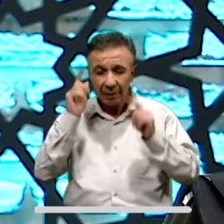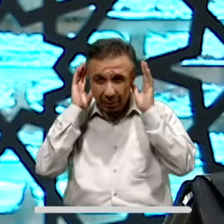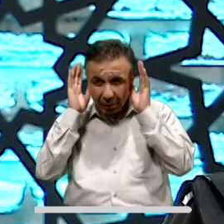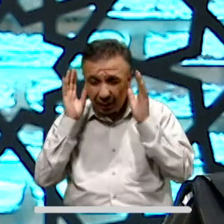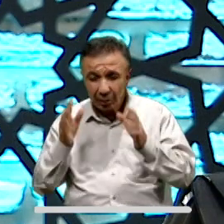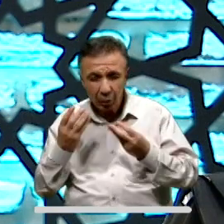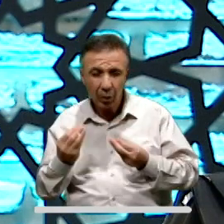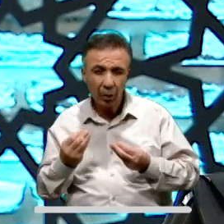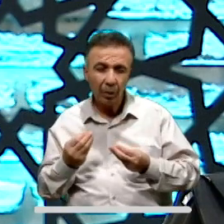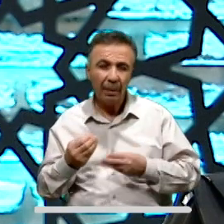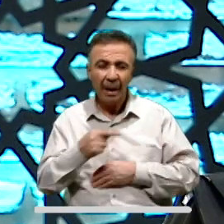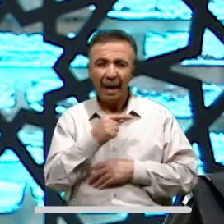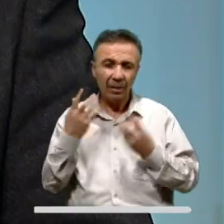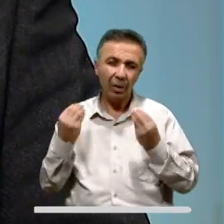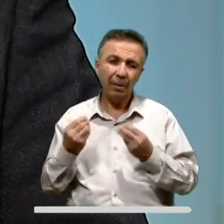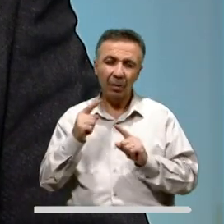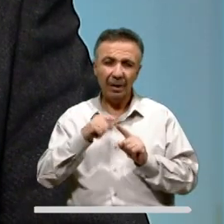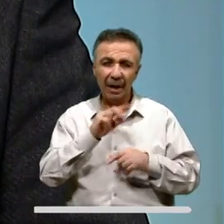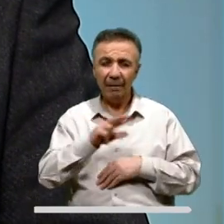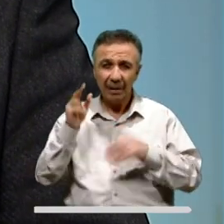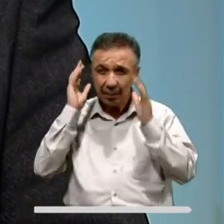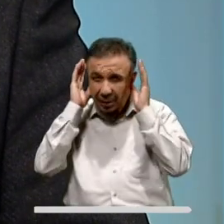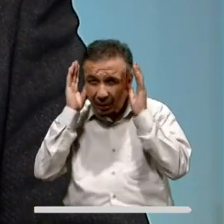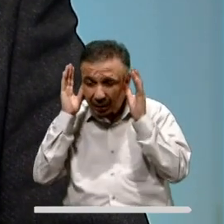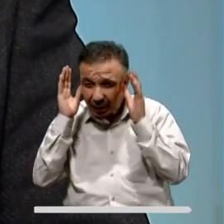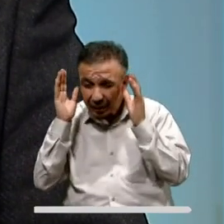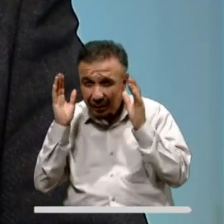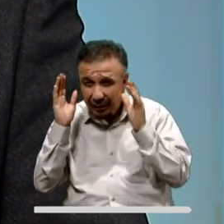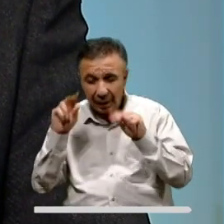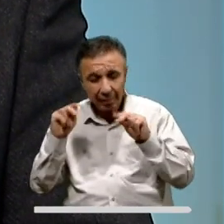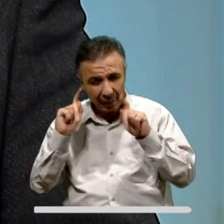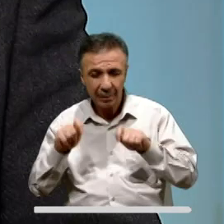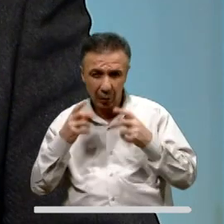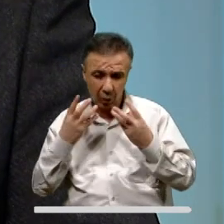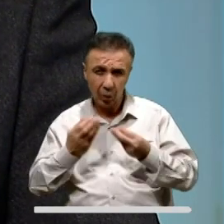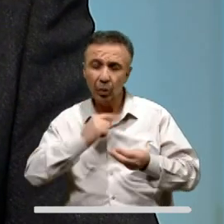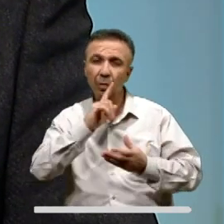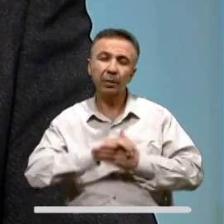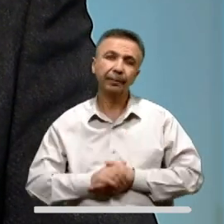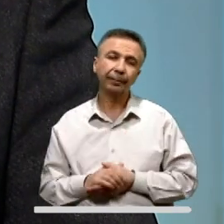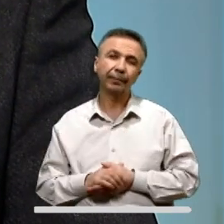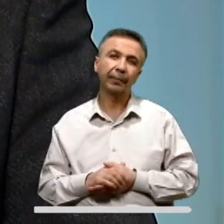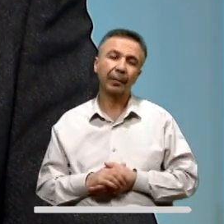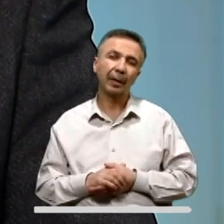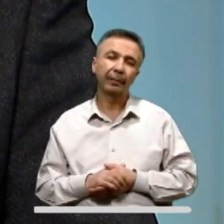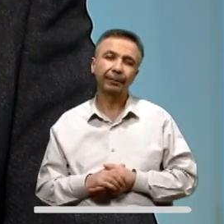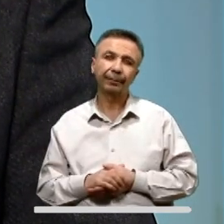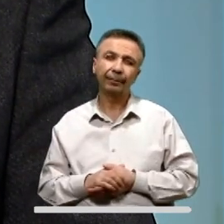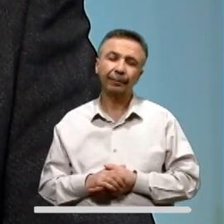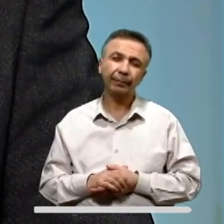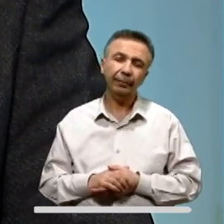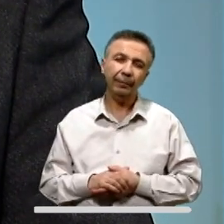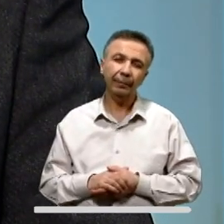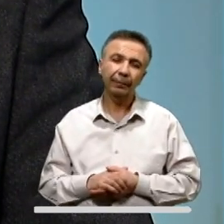o 10 rekatı kılmam gerekir mi? Yani gerekir noktasında gerekir diyemeyiz.